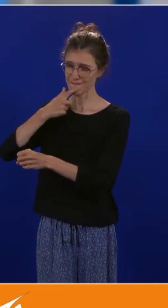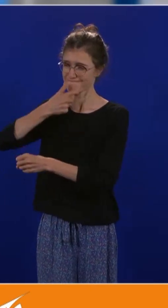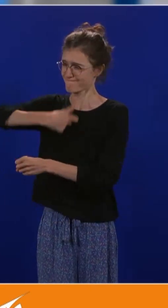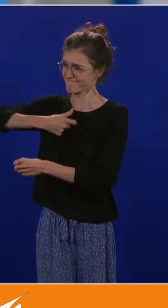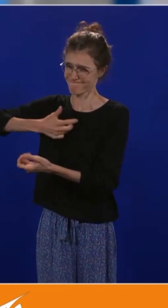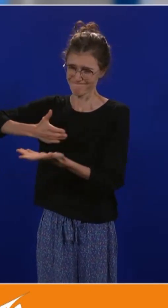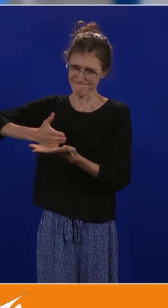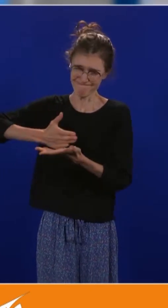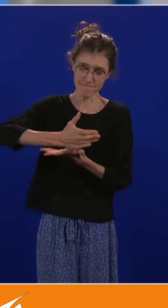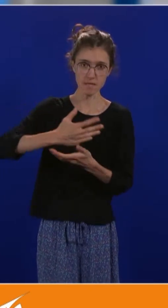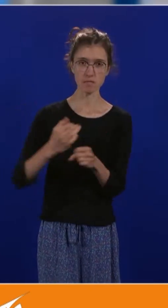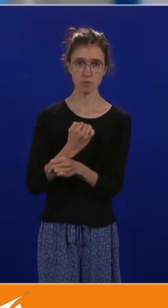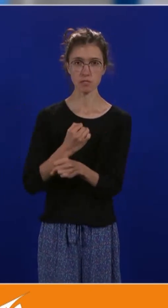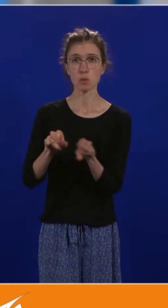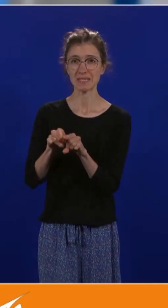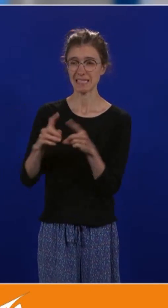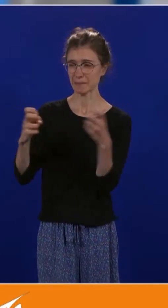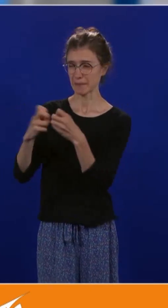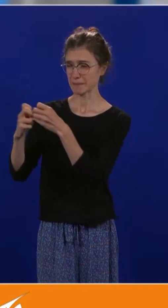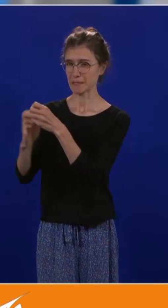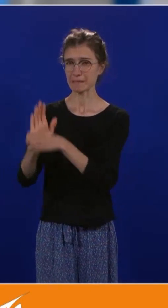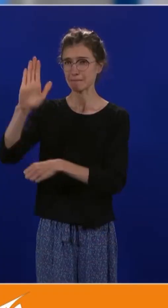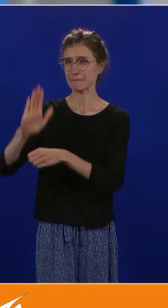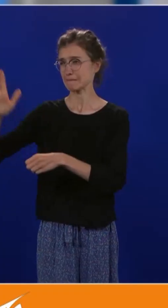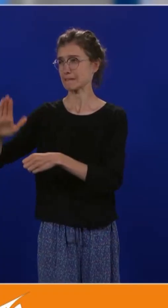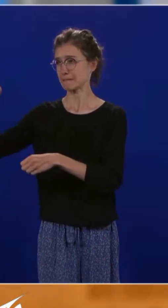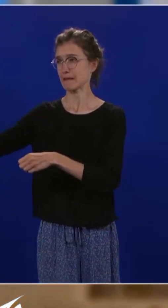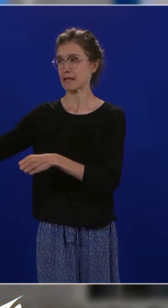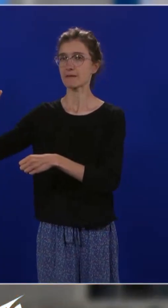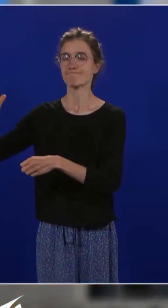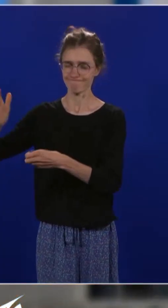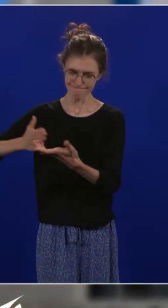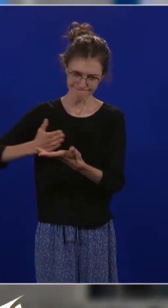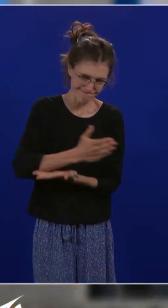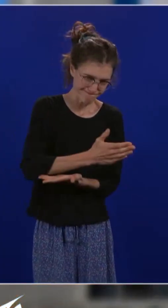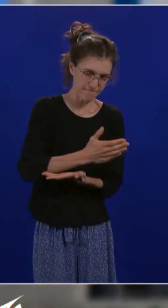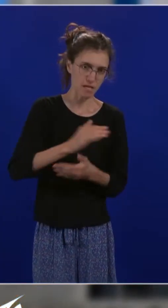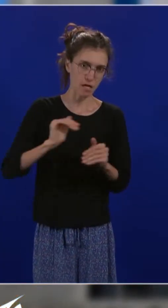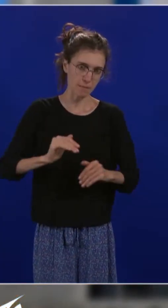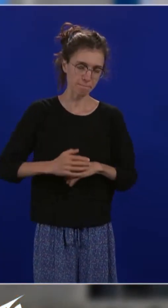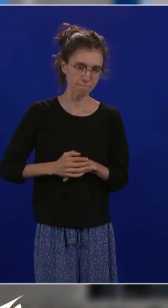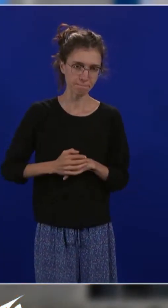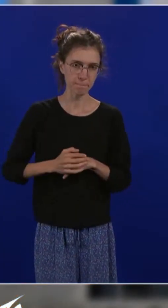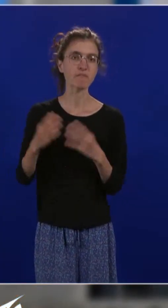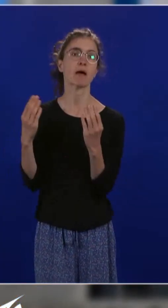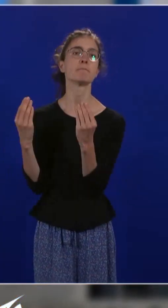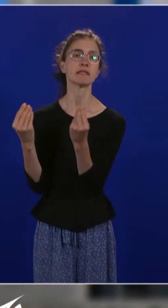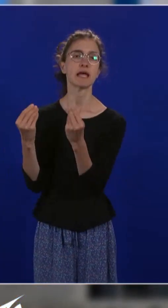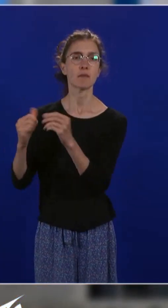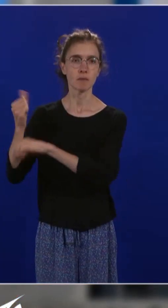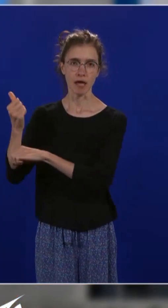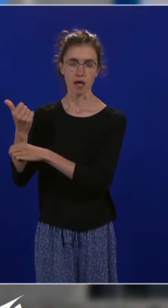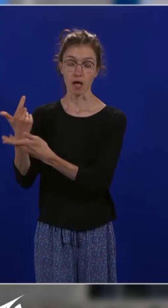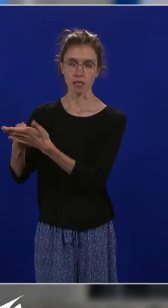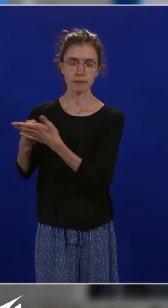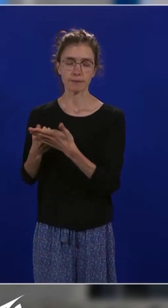premières, mais les défis restent immenses. D'abord, il faut saluer les décisions fortes qui ont